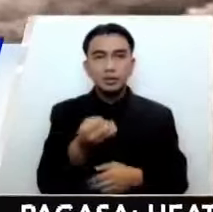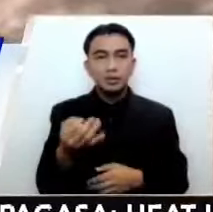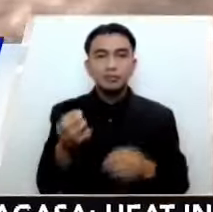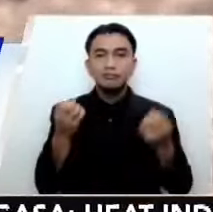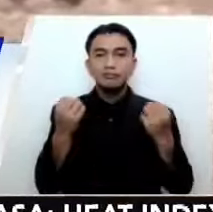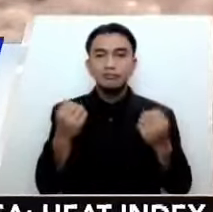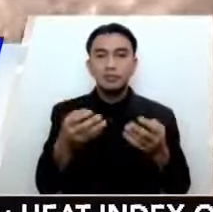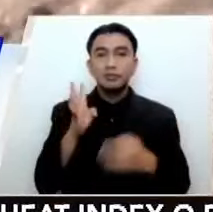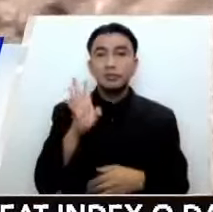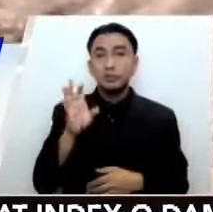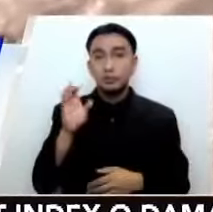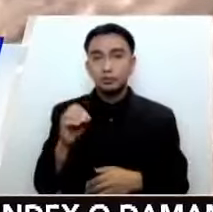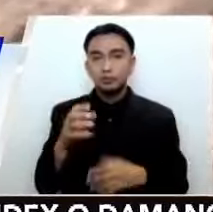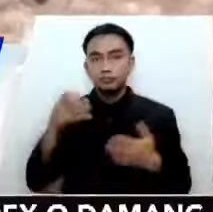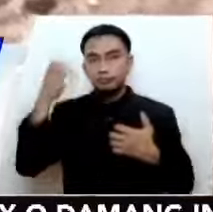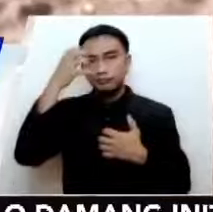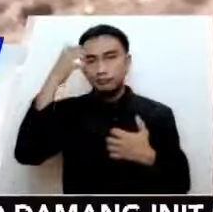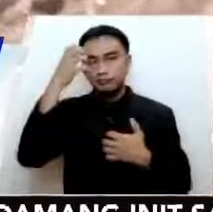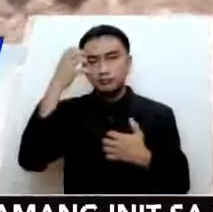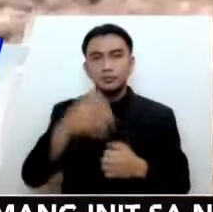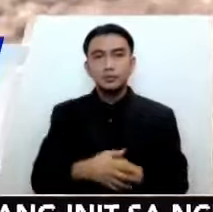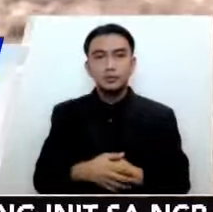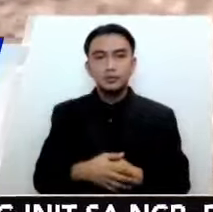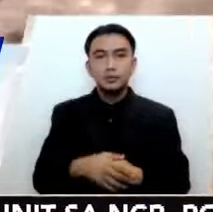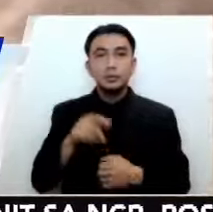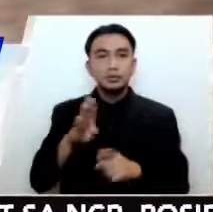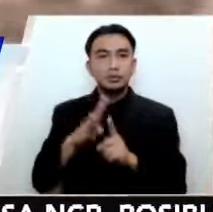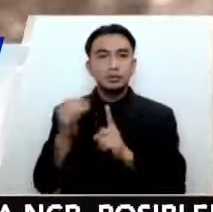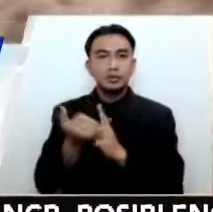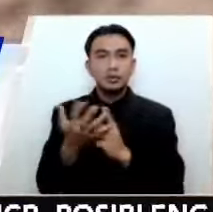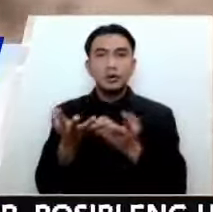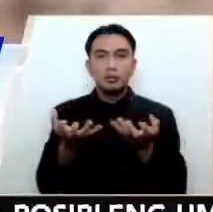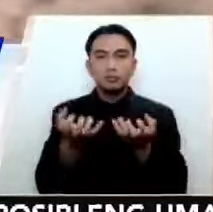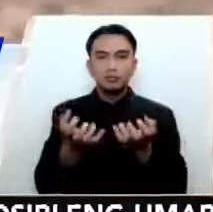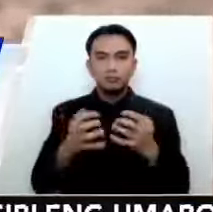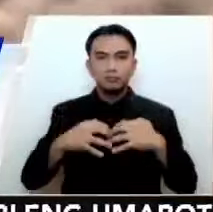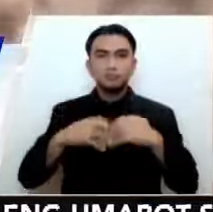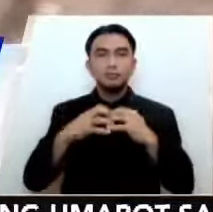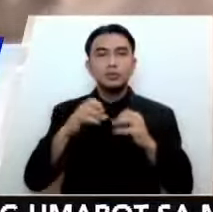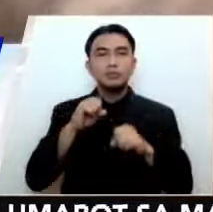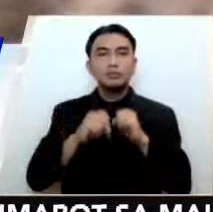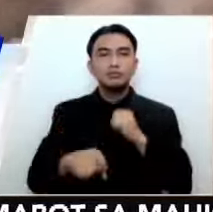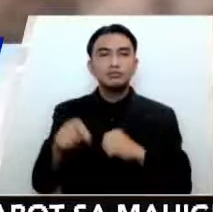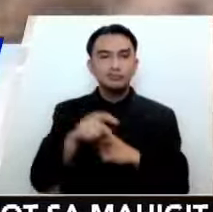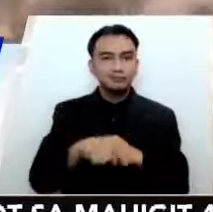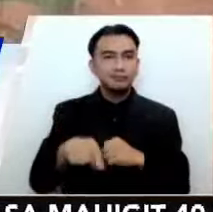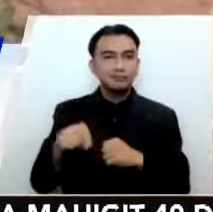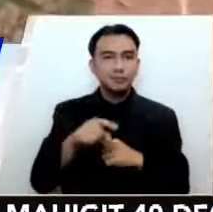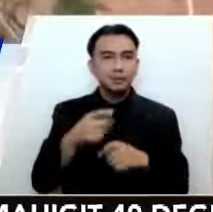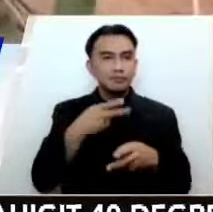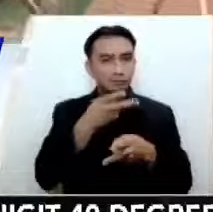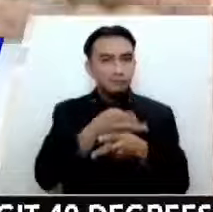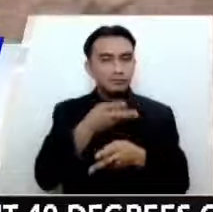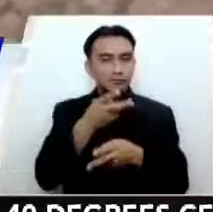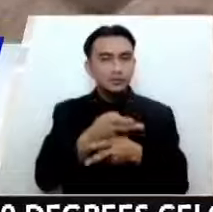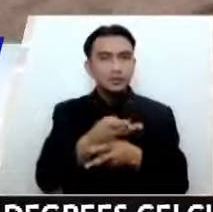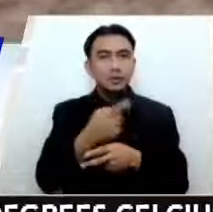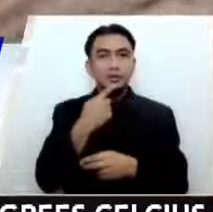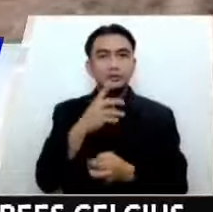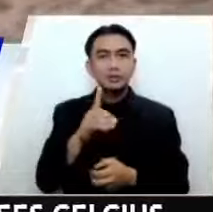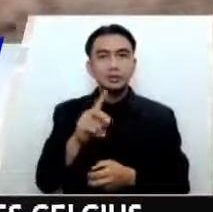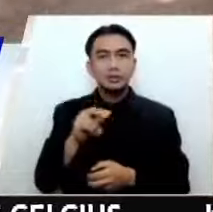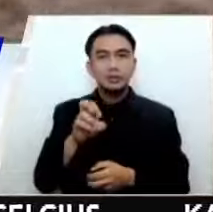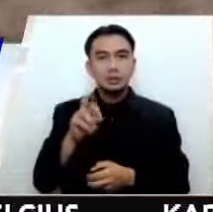roon. Gusto nang ipa-develop ng barangay ang lugar para gawing atraksyon. Pero babala ng DNR, wild animals, ang mga